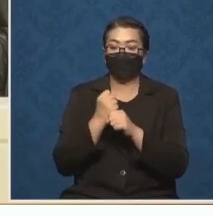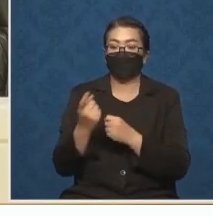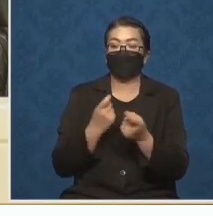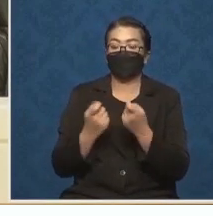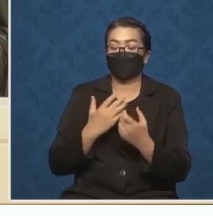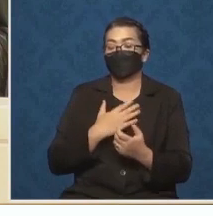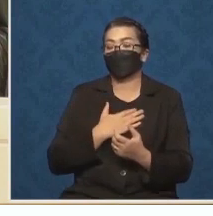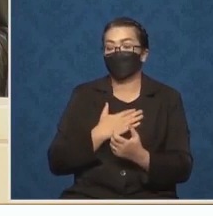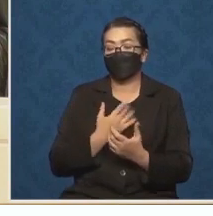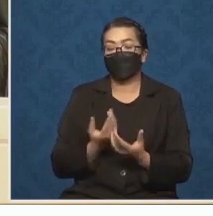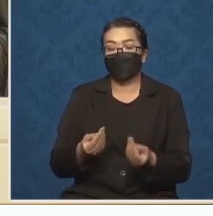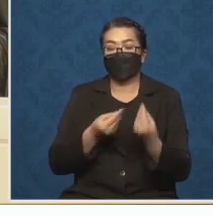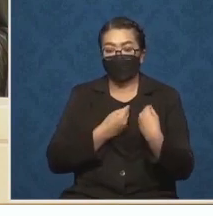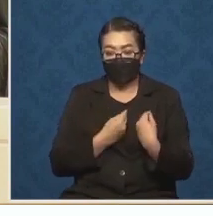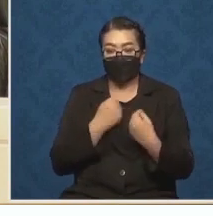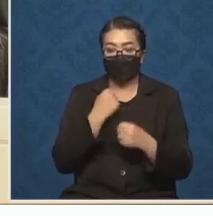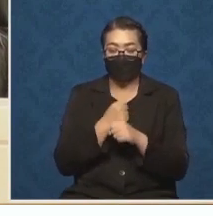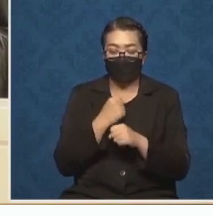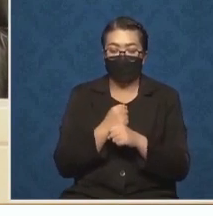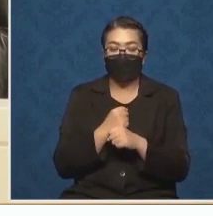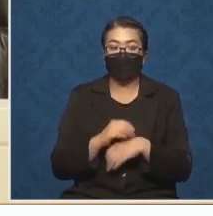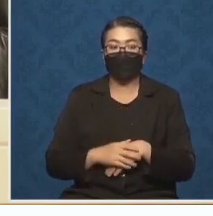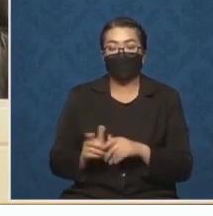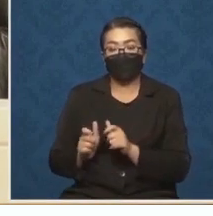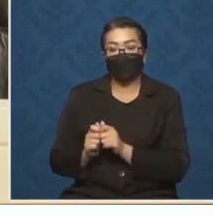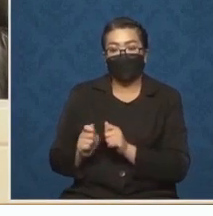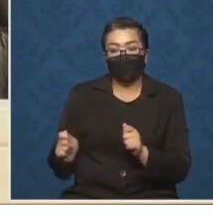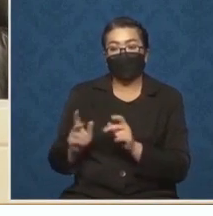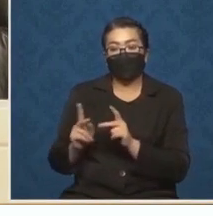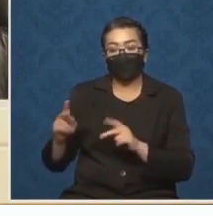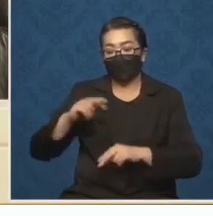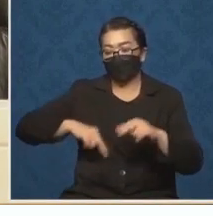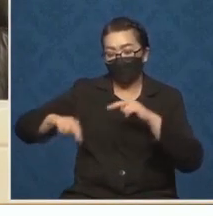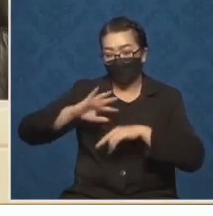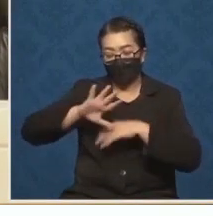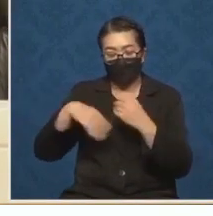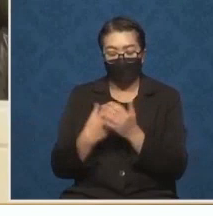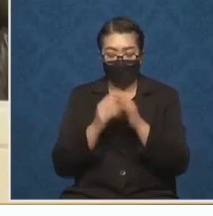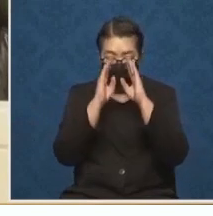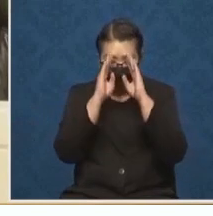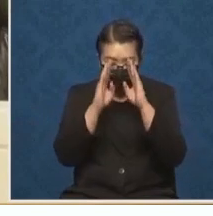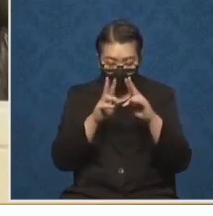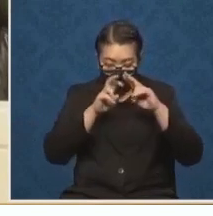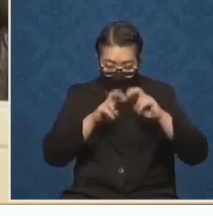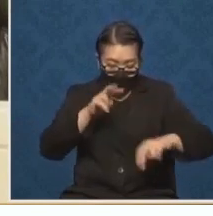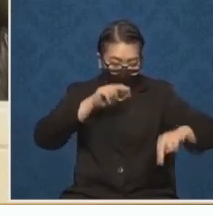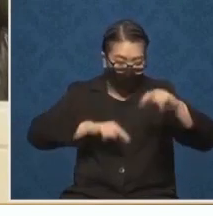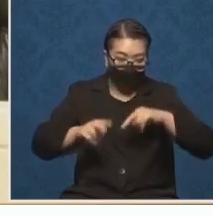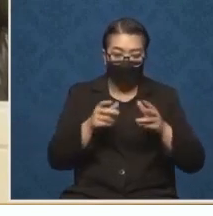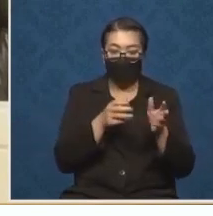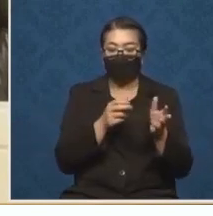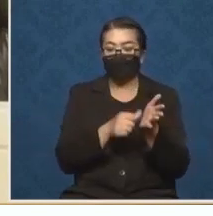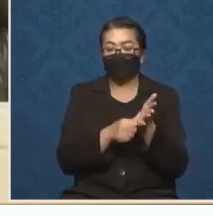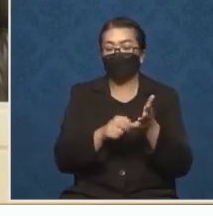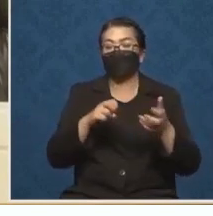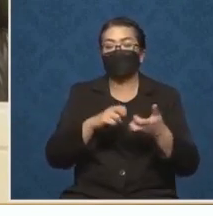งให้กำลังใจนะคะคณะอนุกรรมการของเราเนี่ยได้มีความตั้งใจที่จะแก้ไขปัญหาการกัด